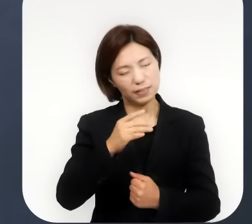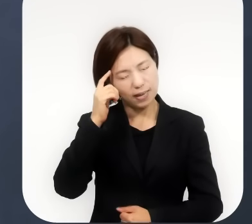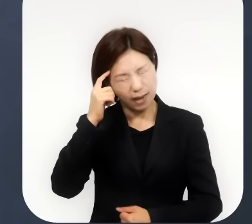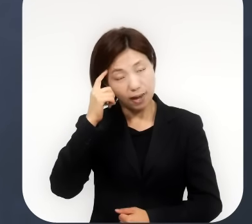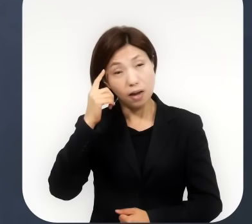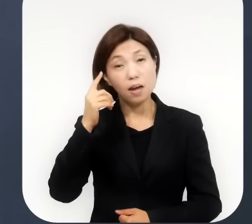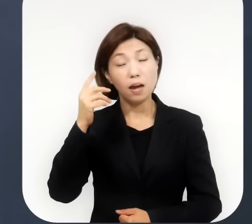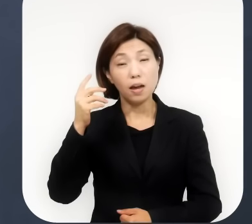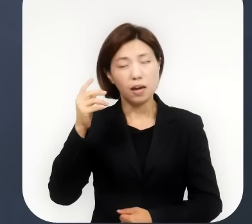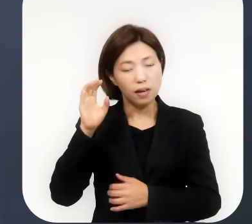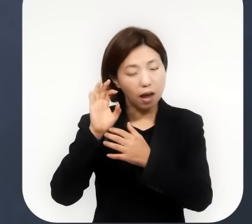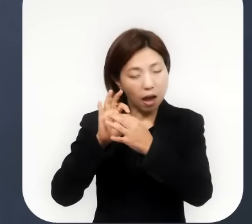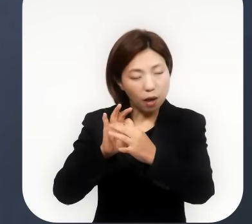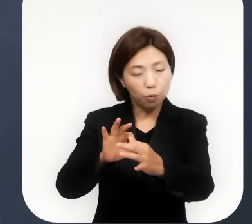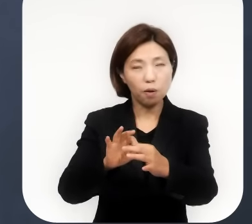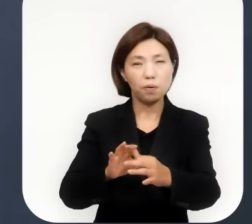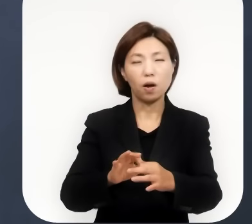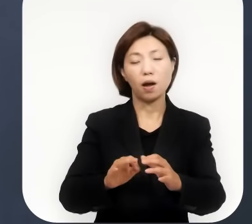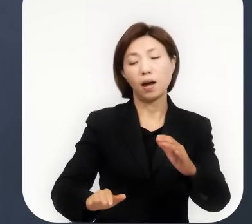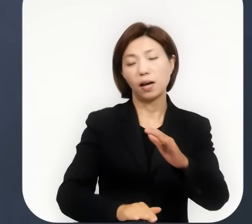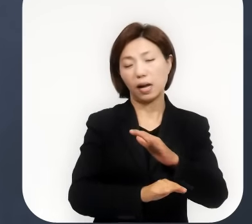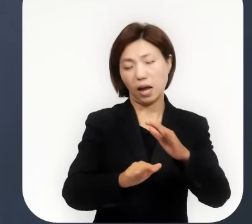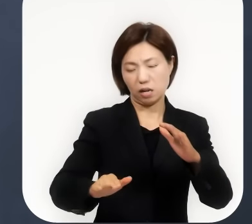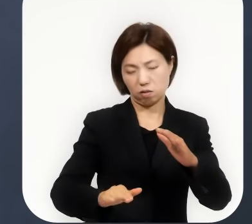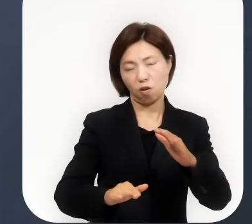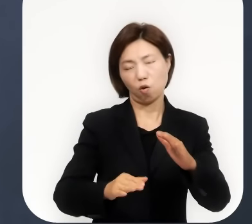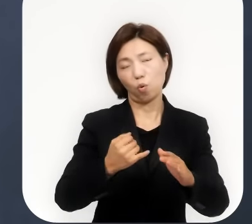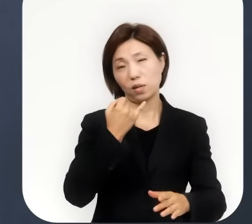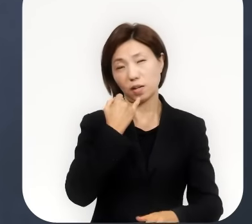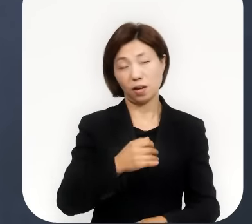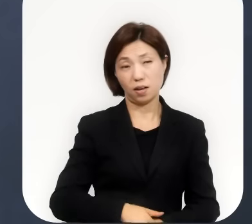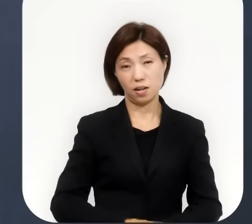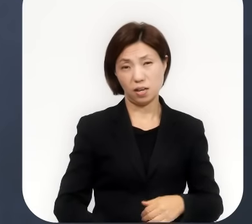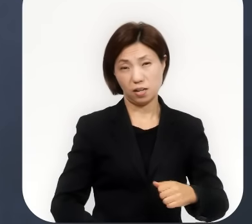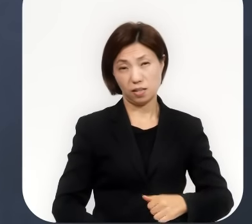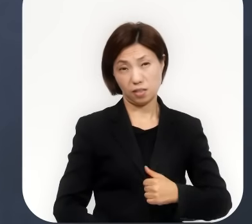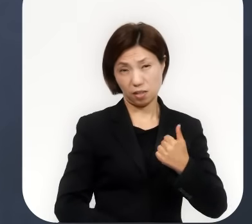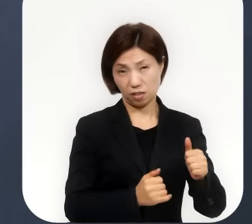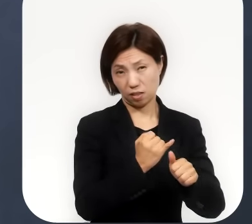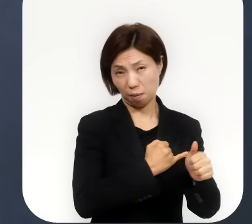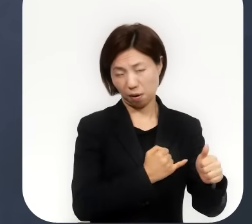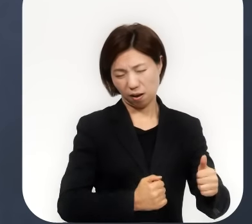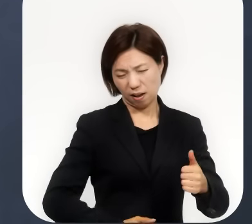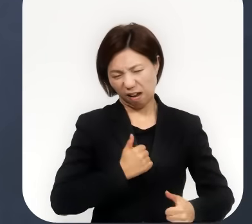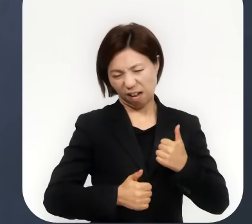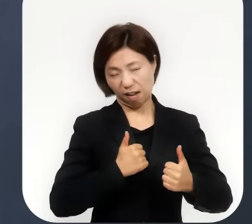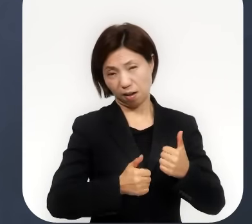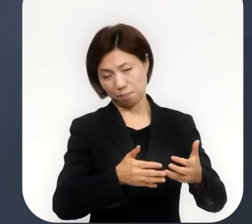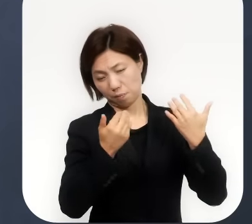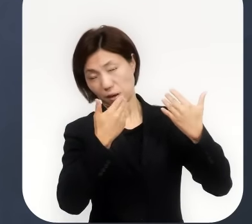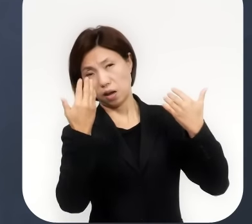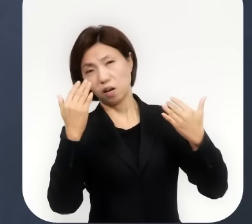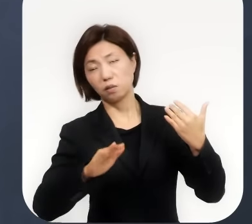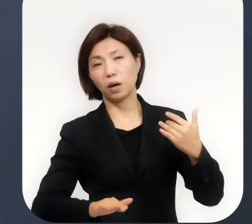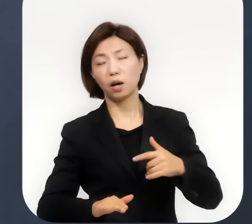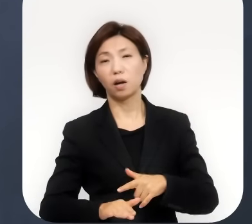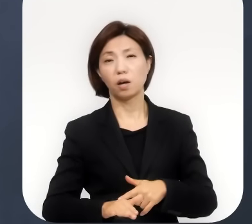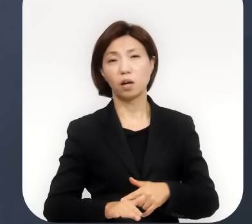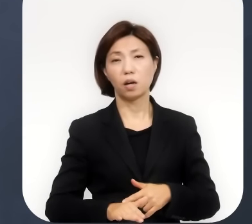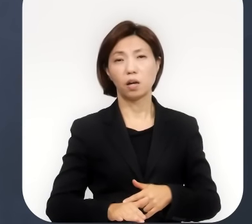가정에서 좋은 관계를 어 유지할 수 있 있다 남편이 버락 하고 화를 내고 복원을